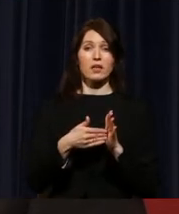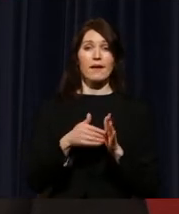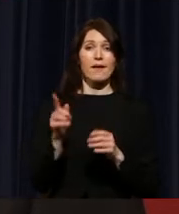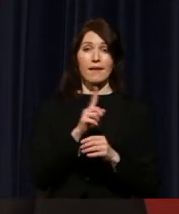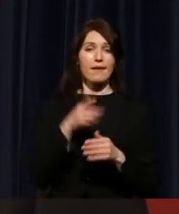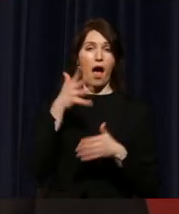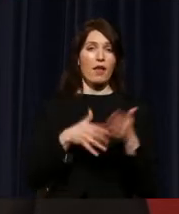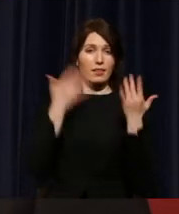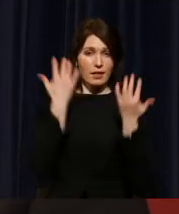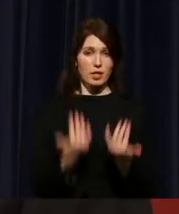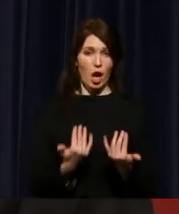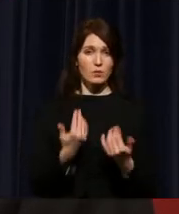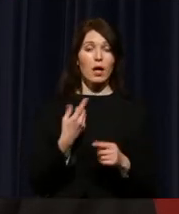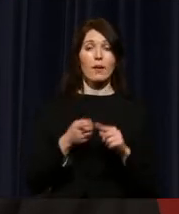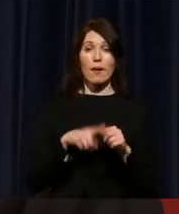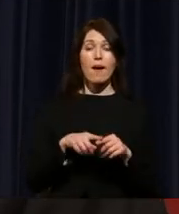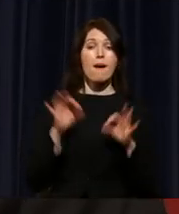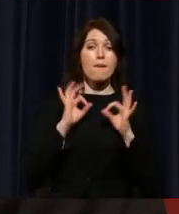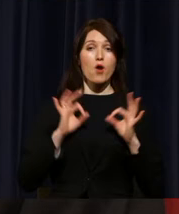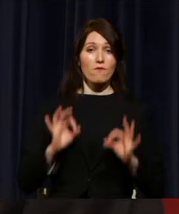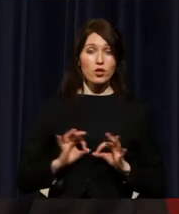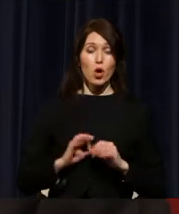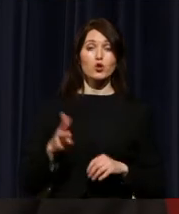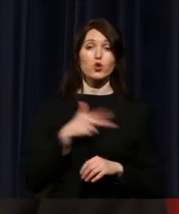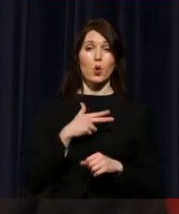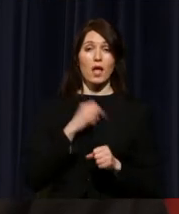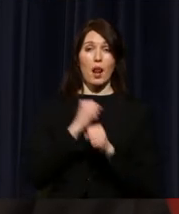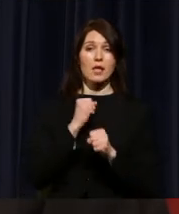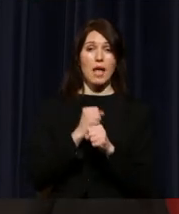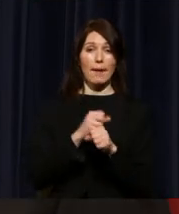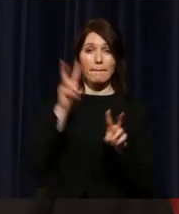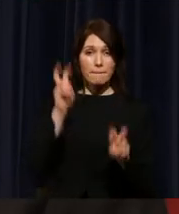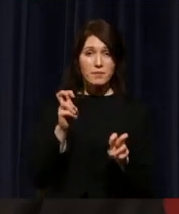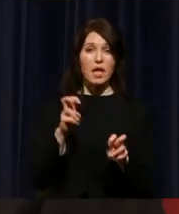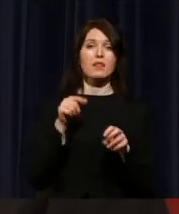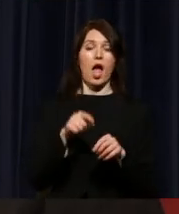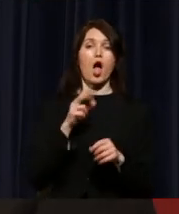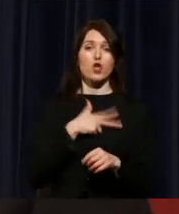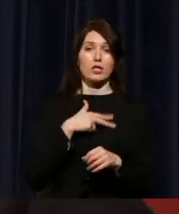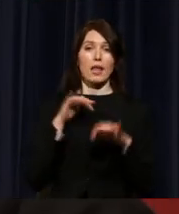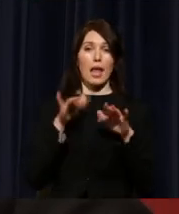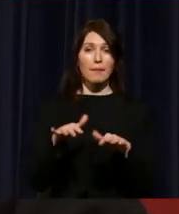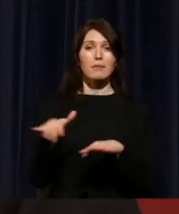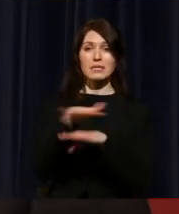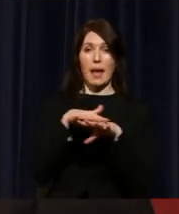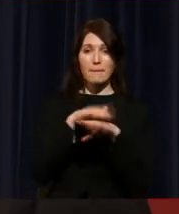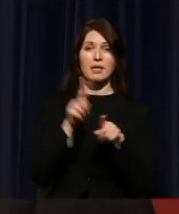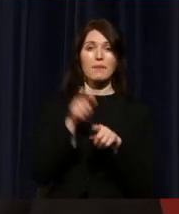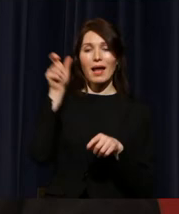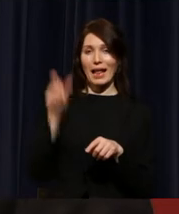ir risinājums, jo profesijas, sociālais darbs, darbība, no mums sabiedrība un arī